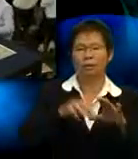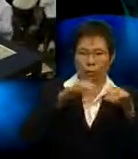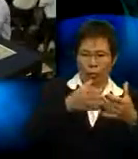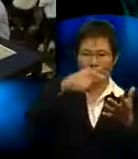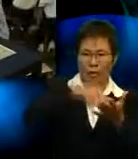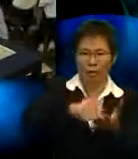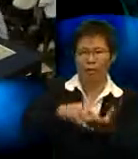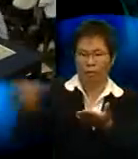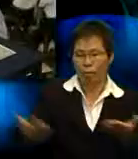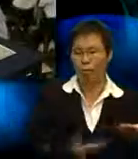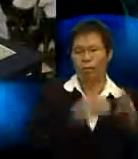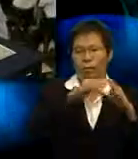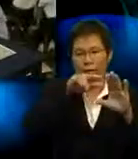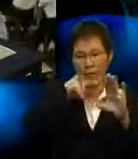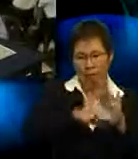ke sini.